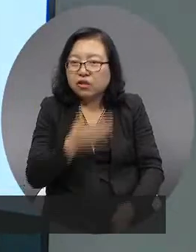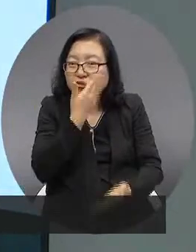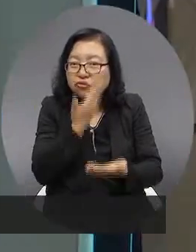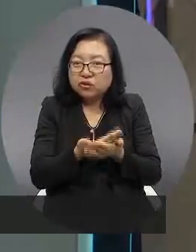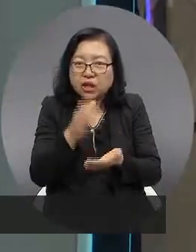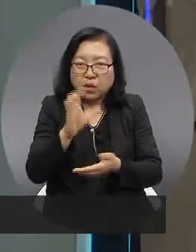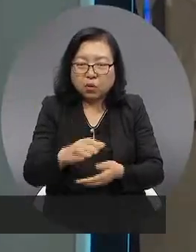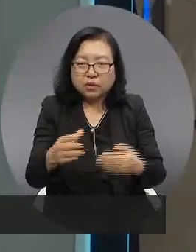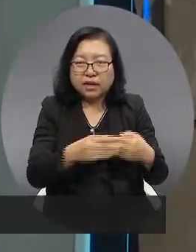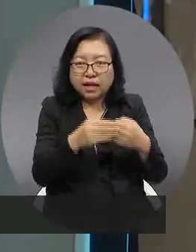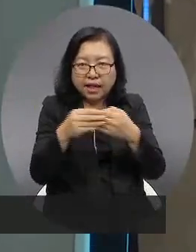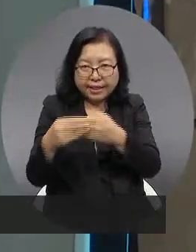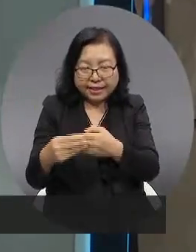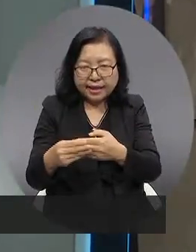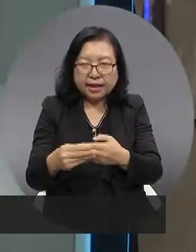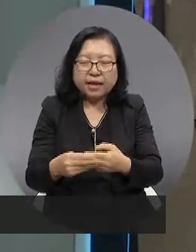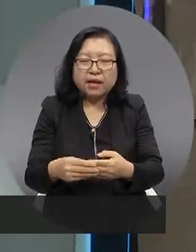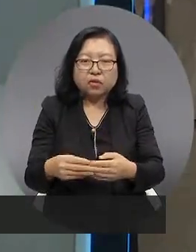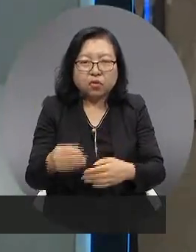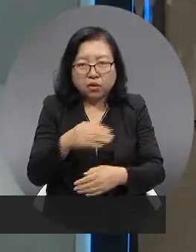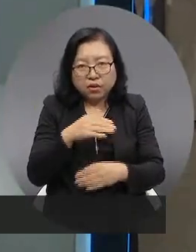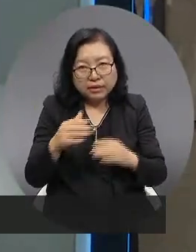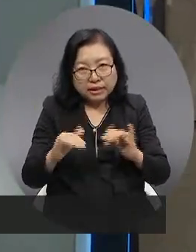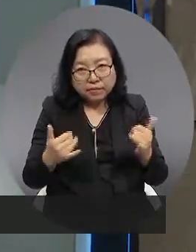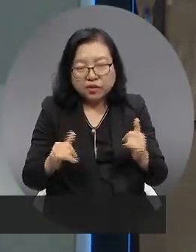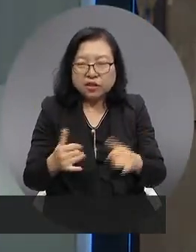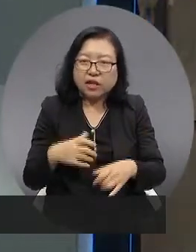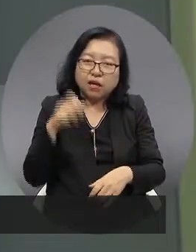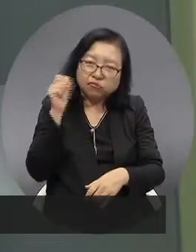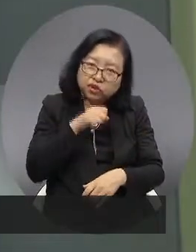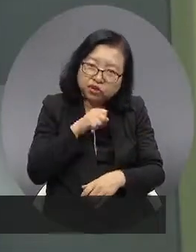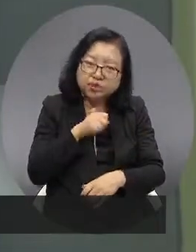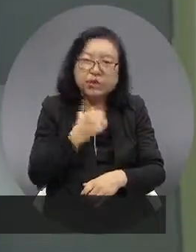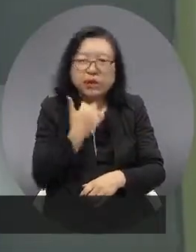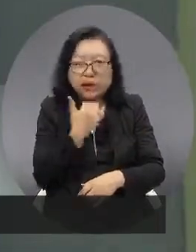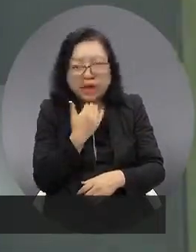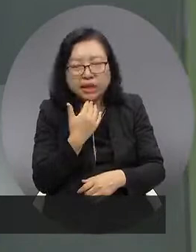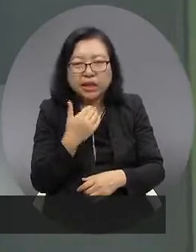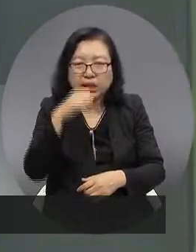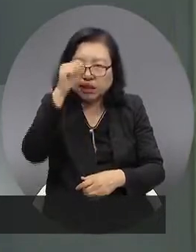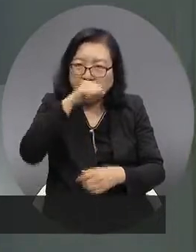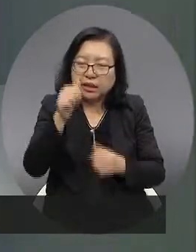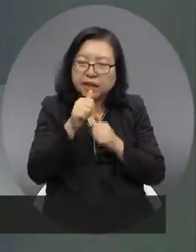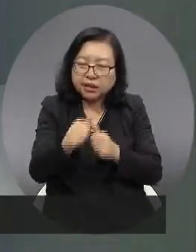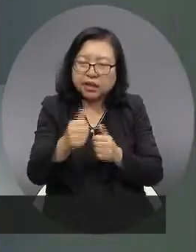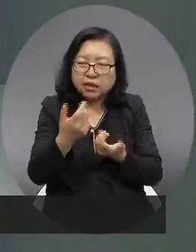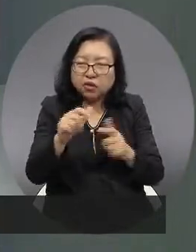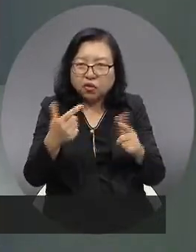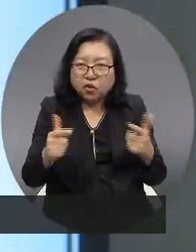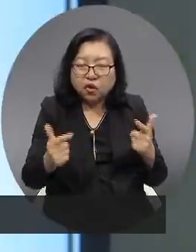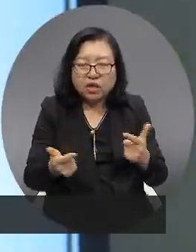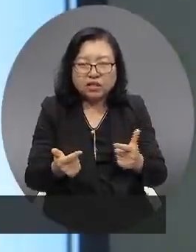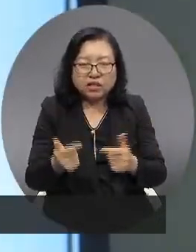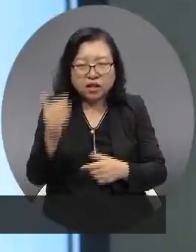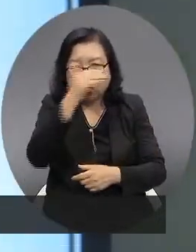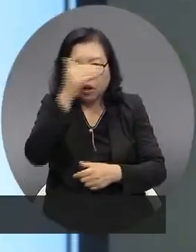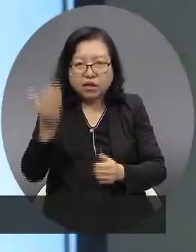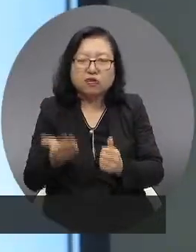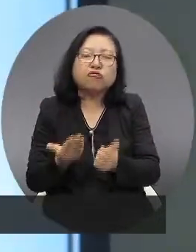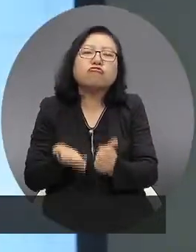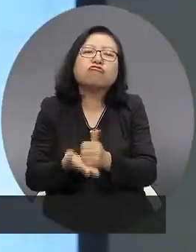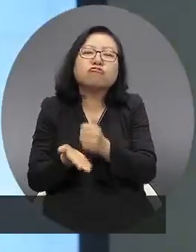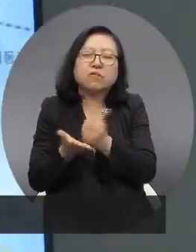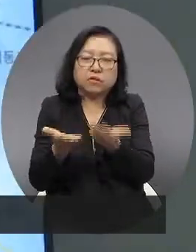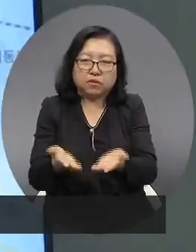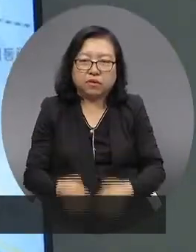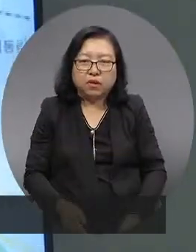안내는 물론 관광객의 취향과 나이, 비용에 맞춰 다양한 여행 코스도 추천합니다. 또 택시 예약은